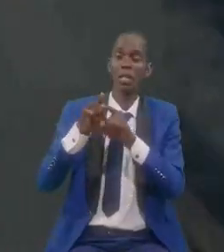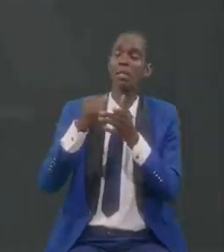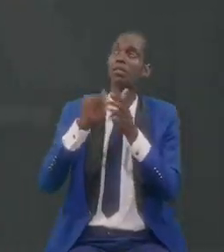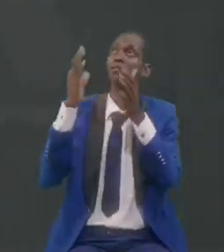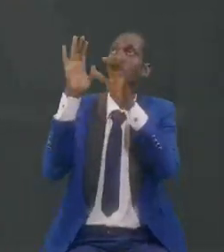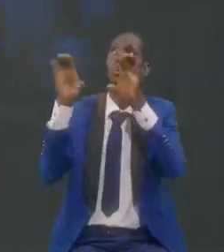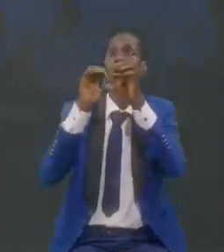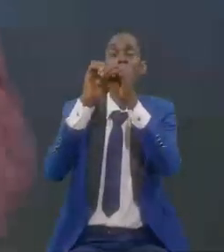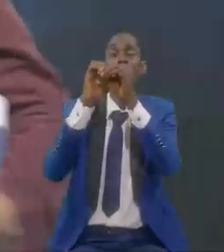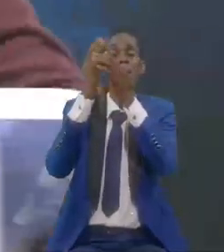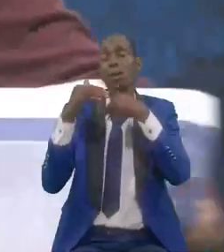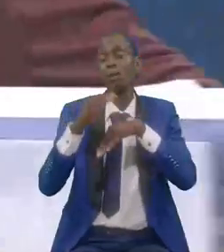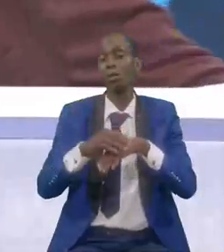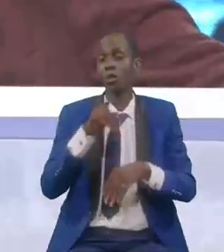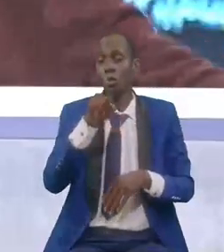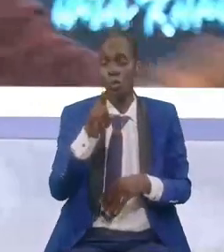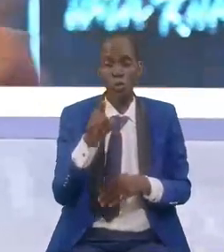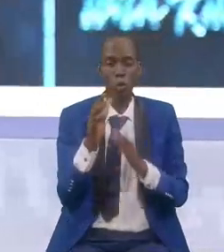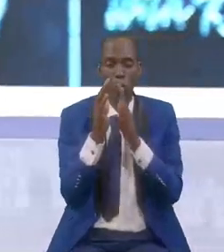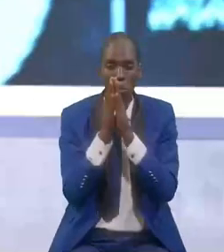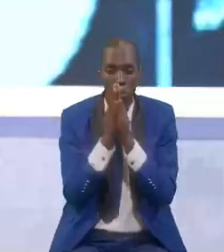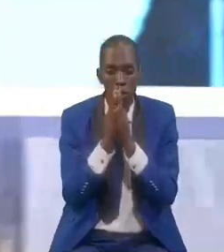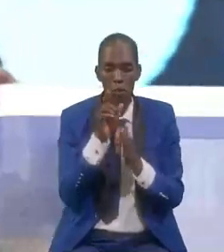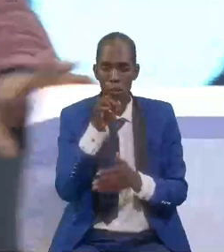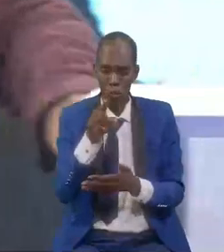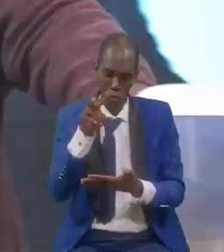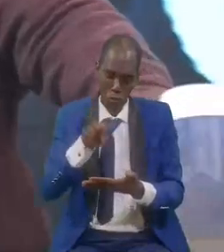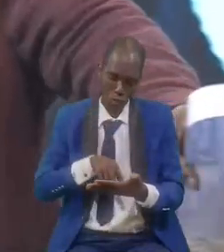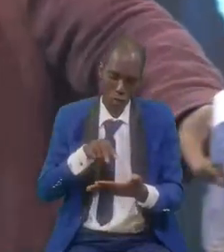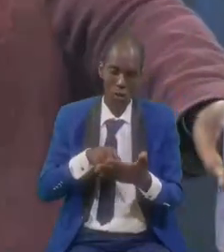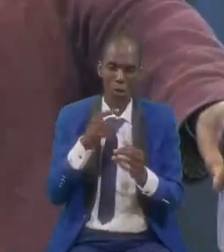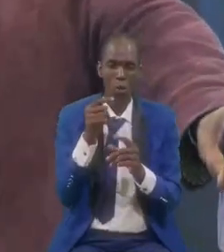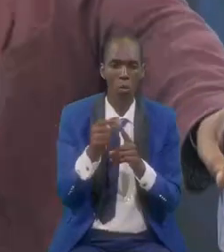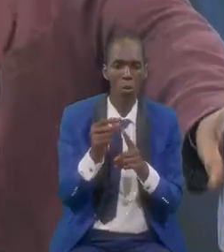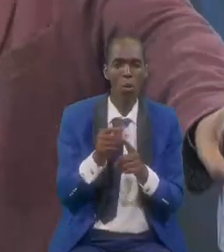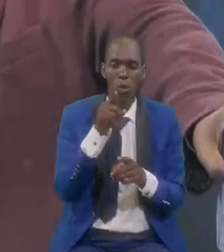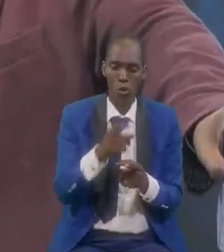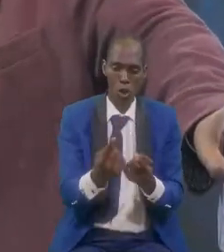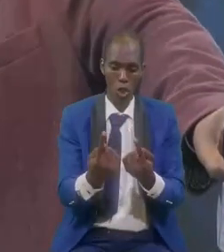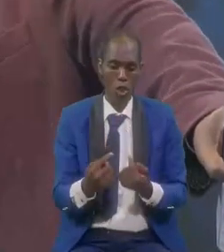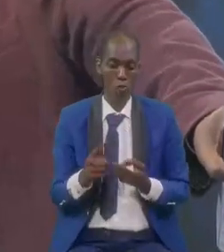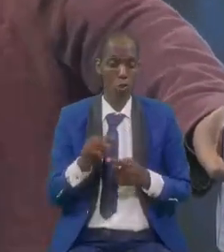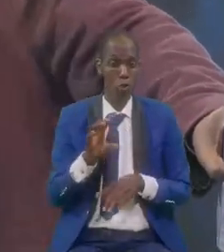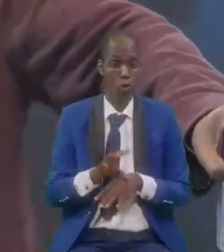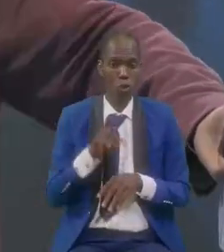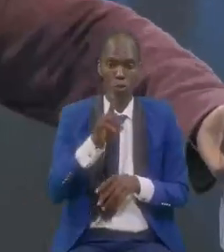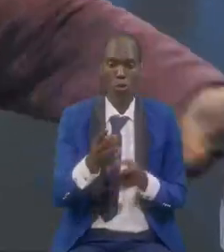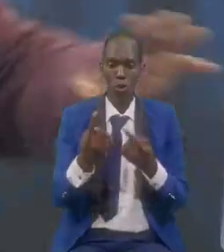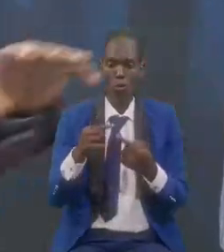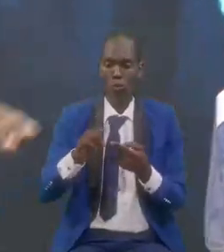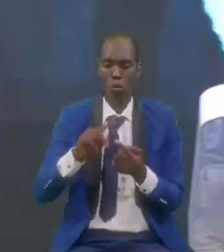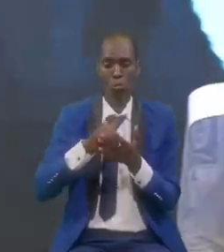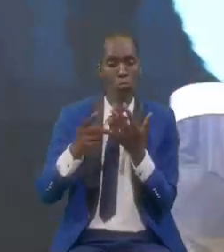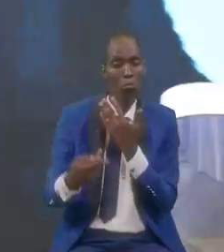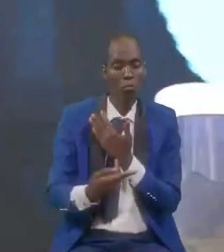dans cette prière que tu fais, tu pries, tu lis la Bible, tu viens à l'église, tu viens à la